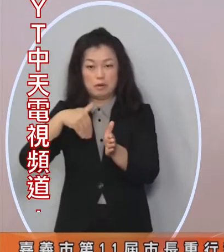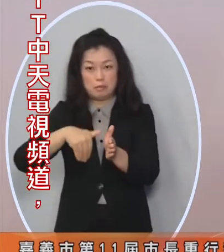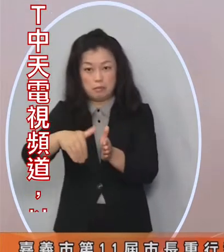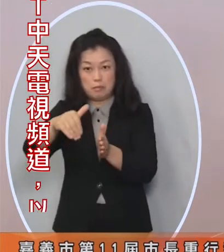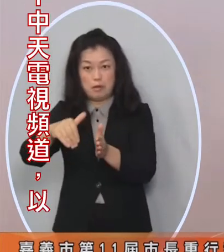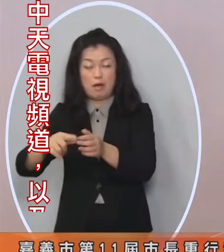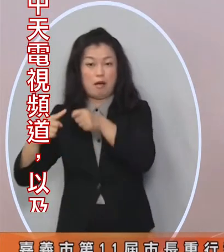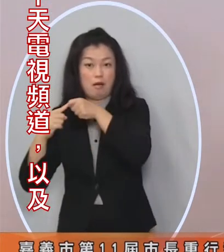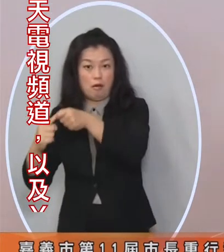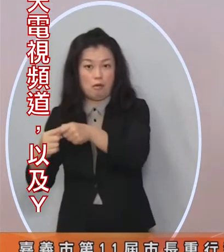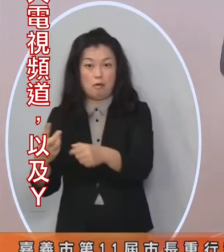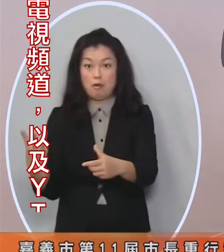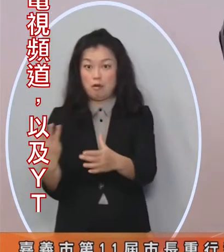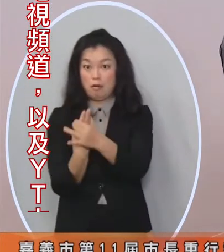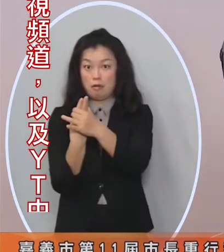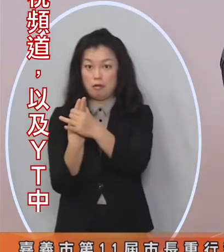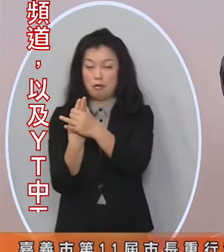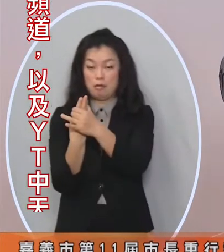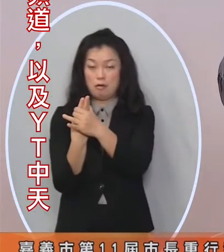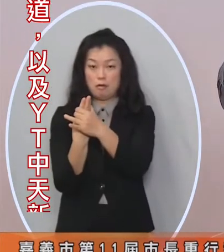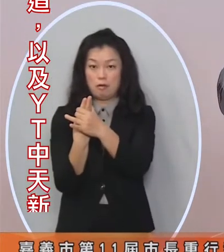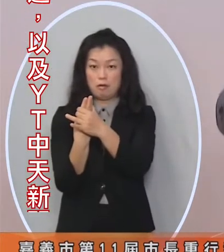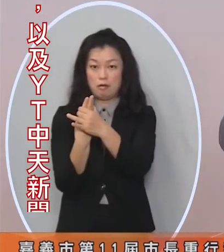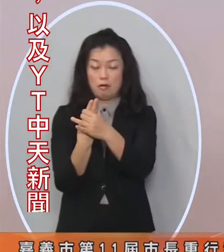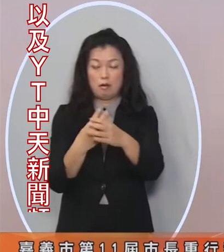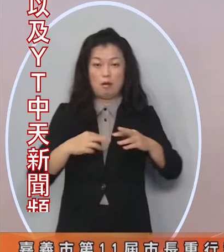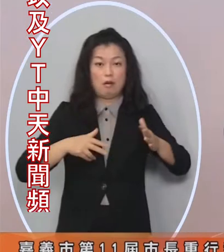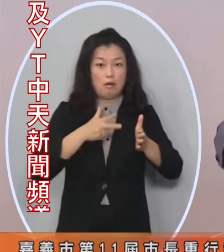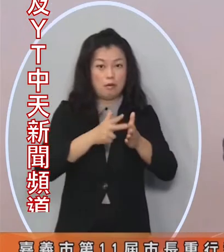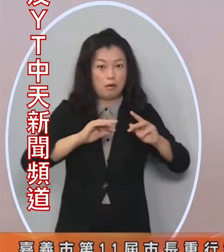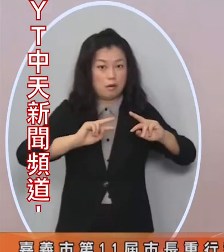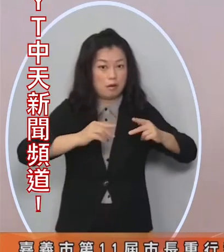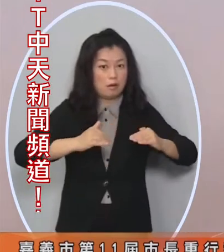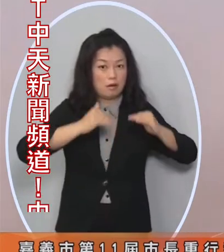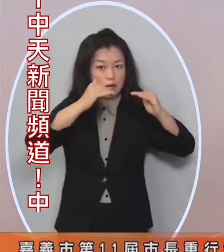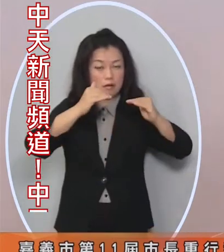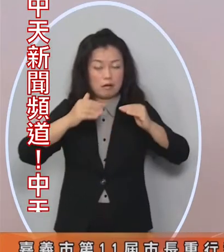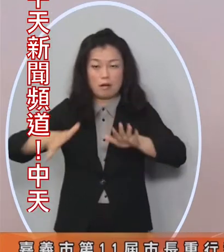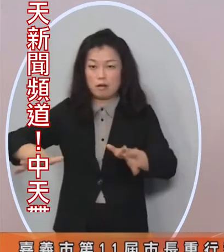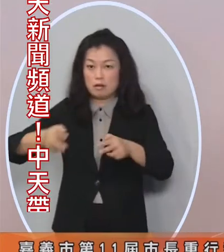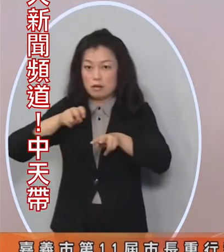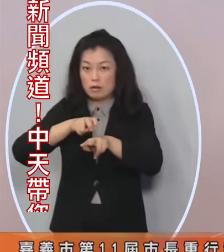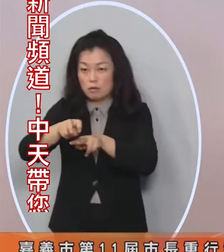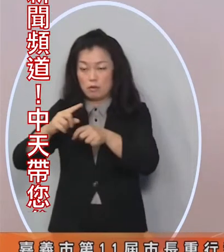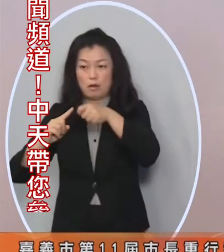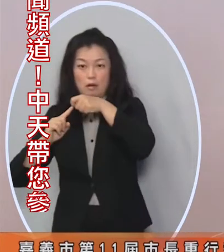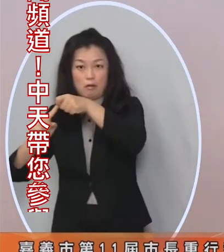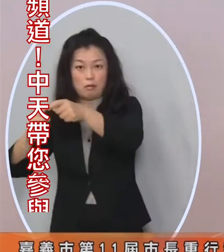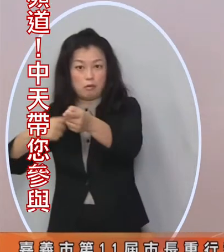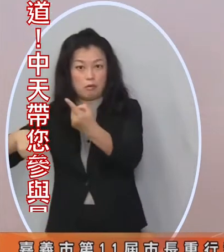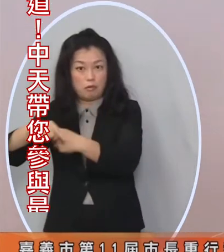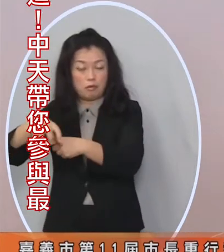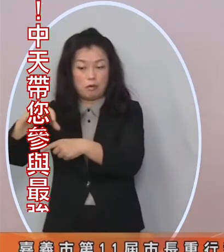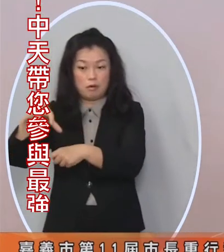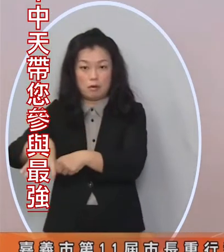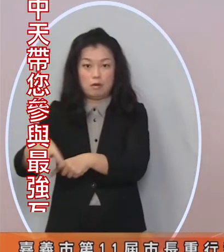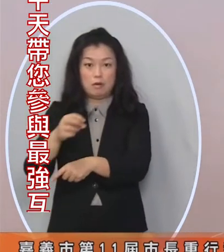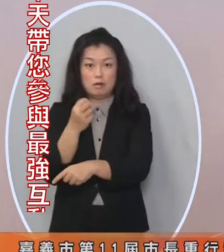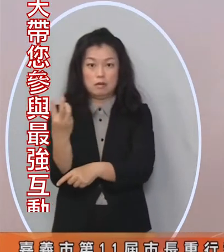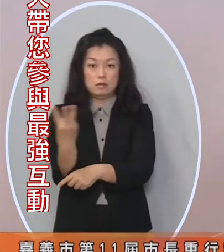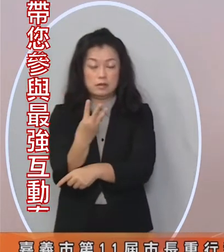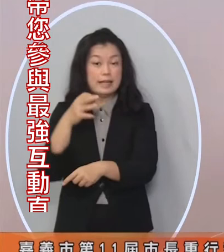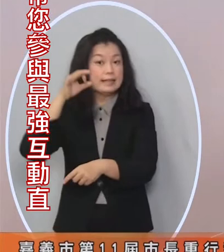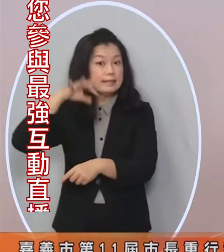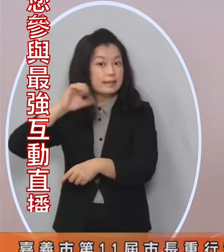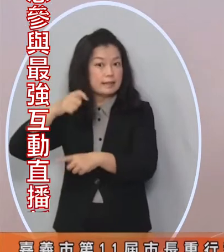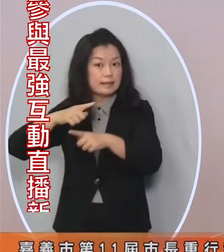路、优中路，这些东西，铁路高架、轻轨跟我们客运转运中心三项放做会，嘉义大车站计